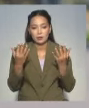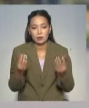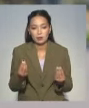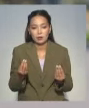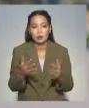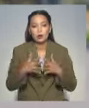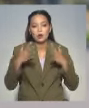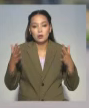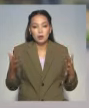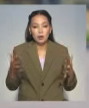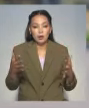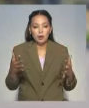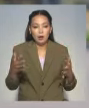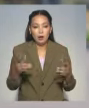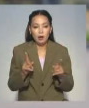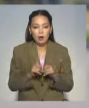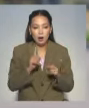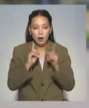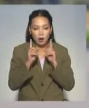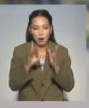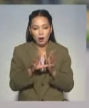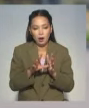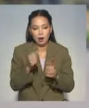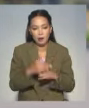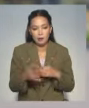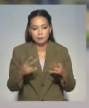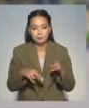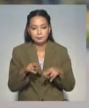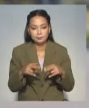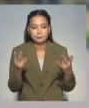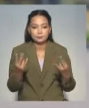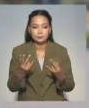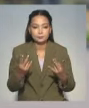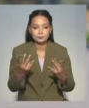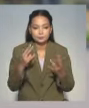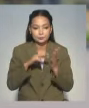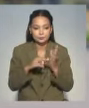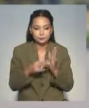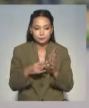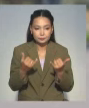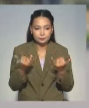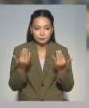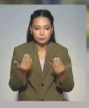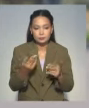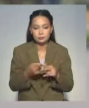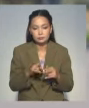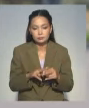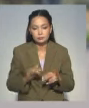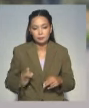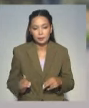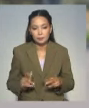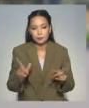үлкен электр станция саламыз деген жоспарымыз бар. Біз 3 апта бұрын ғана итальяндық Эни